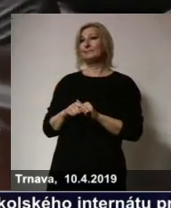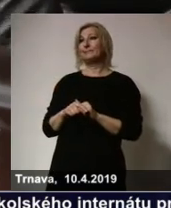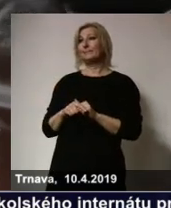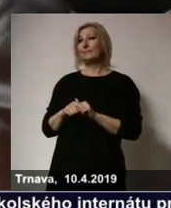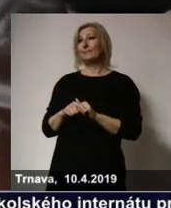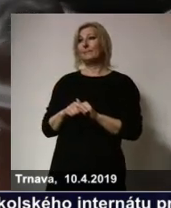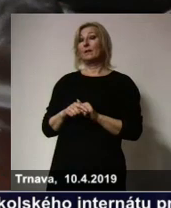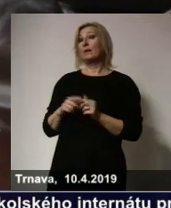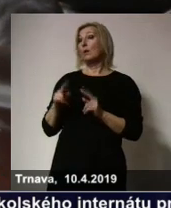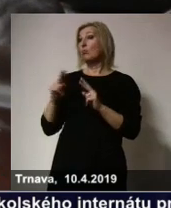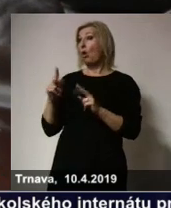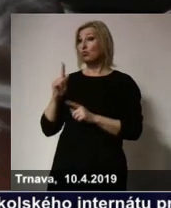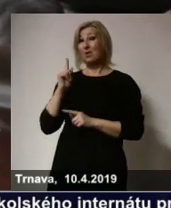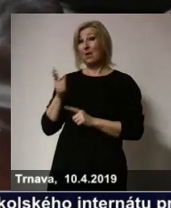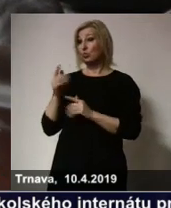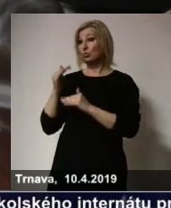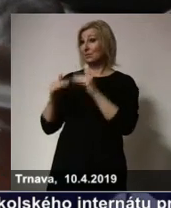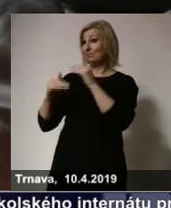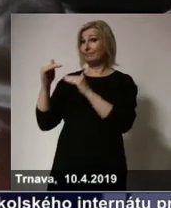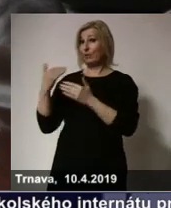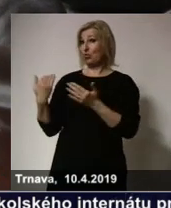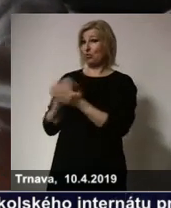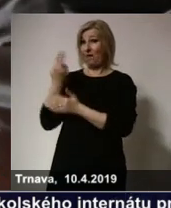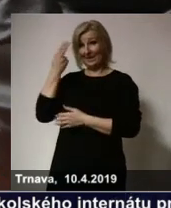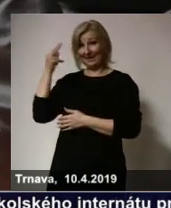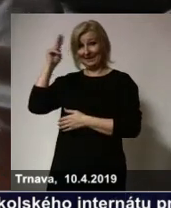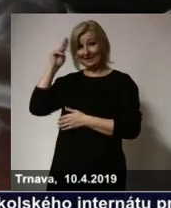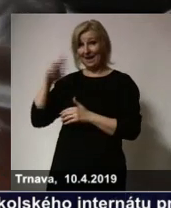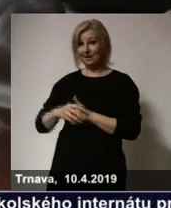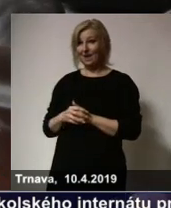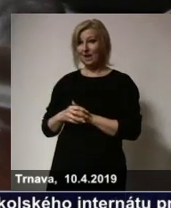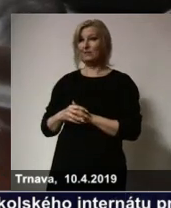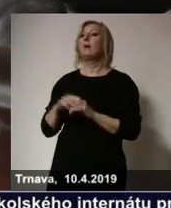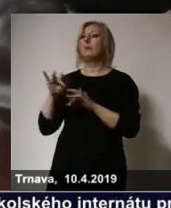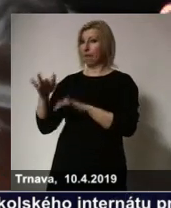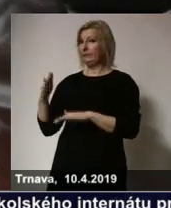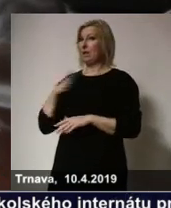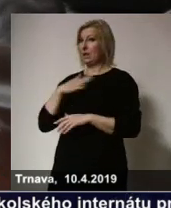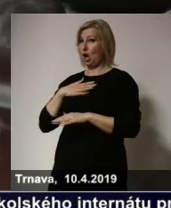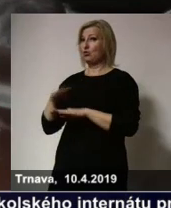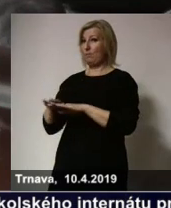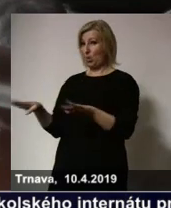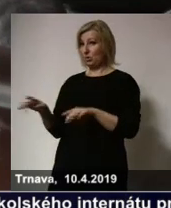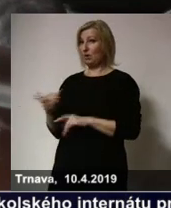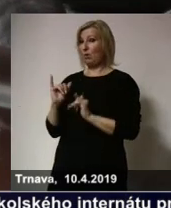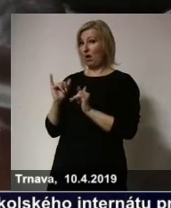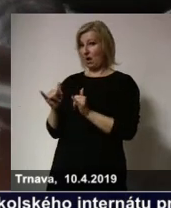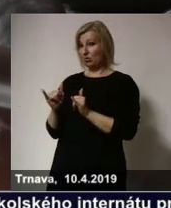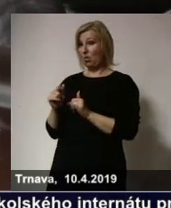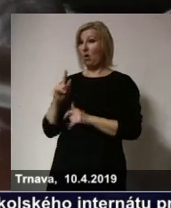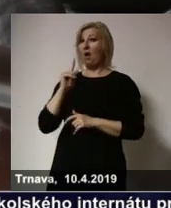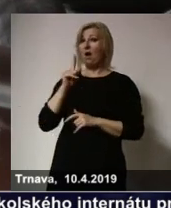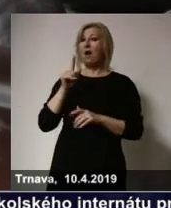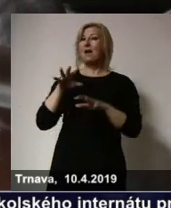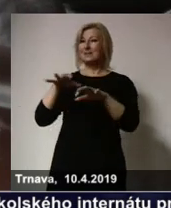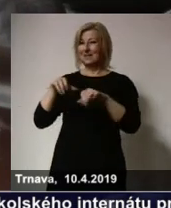musieť vystavať nový internát, tak povediac, síce na našich pozemkoch a po tomto schválení v plnom